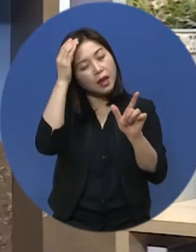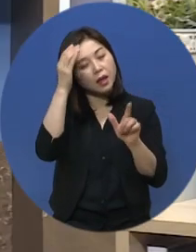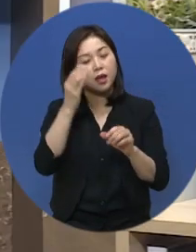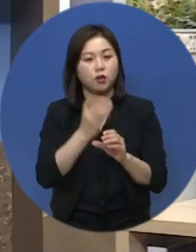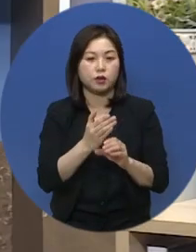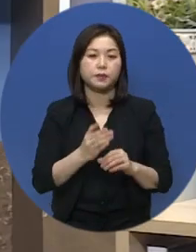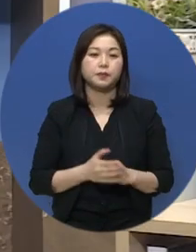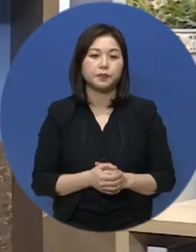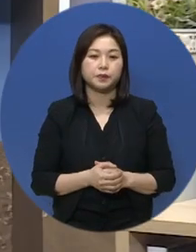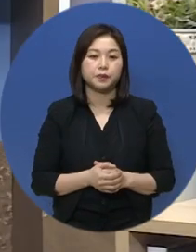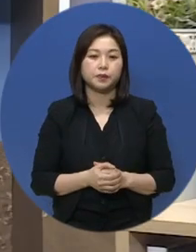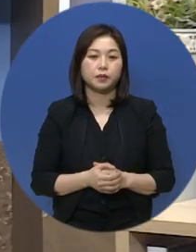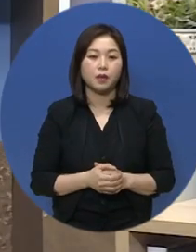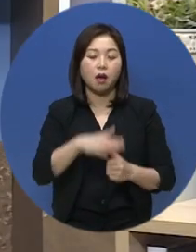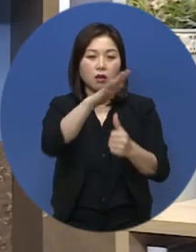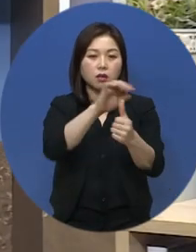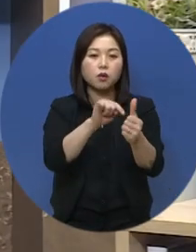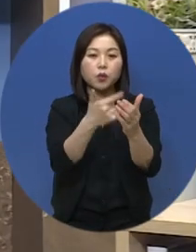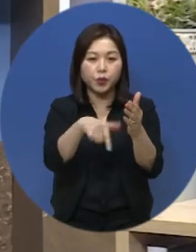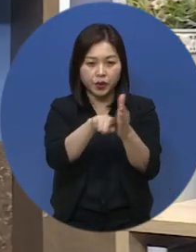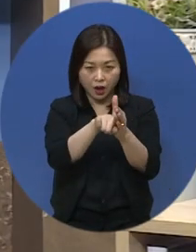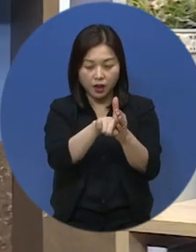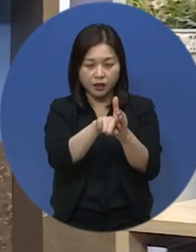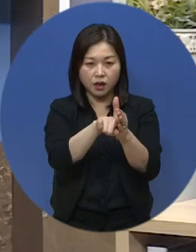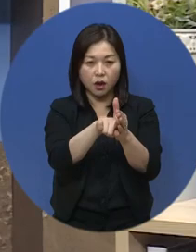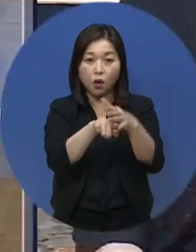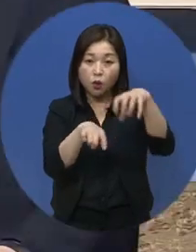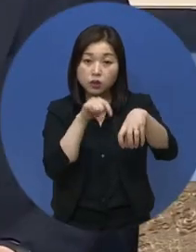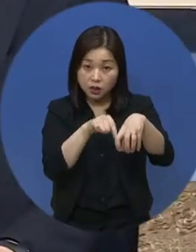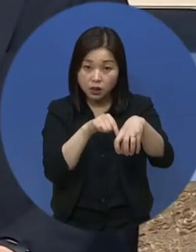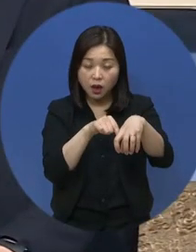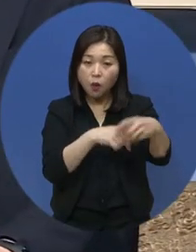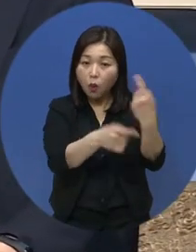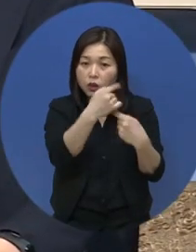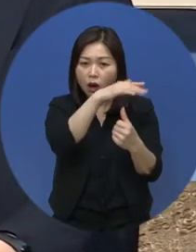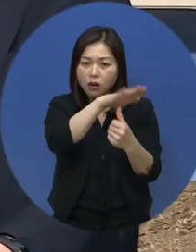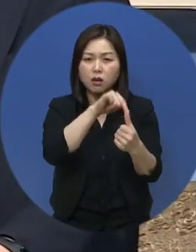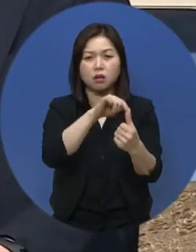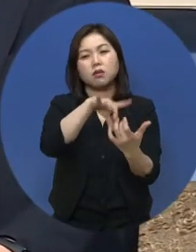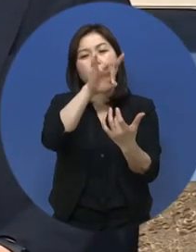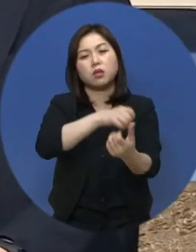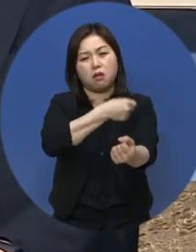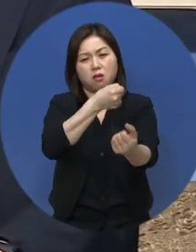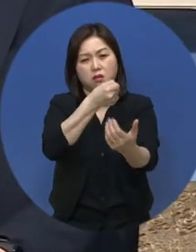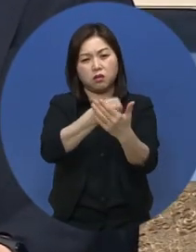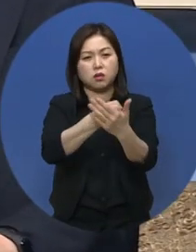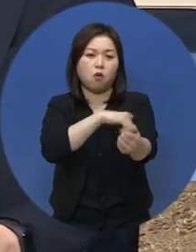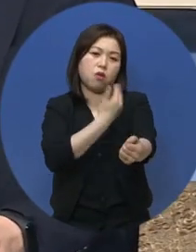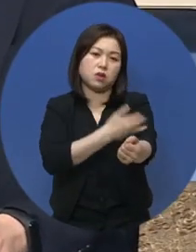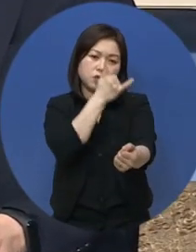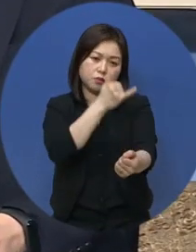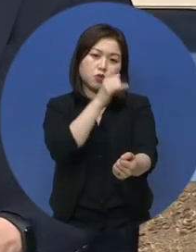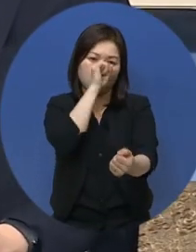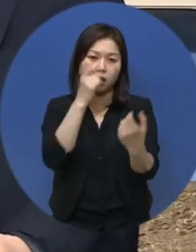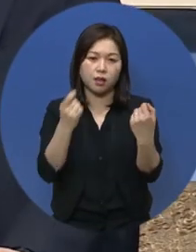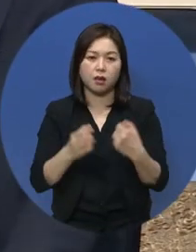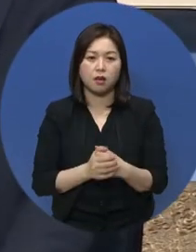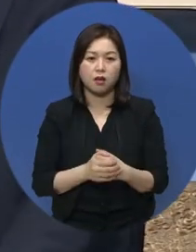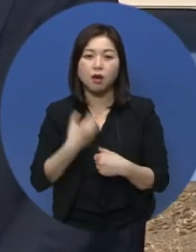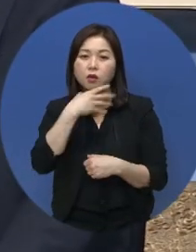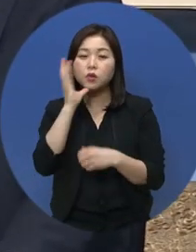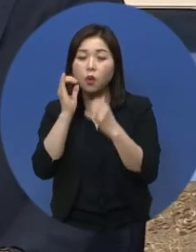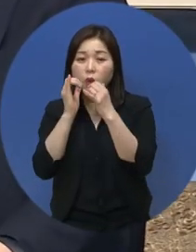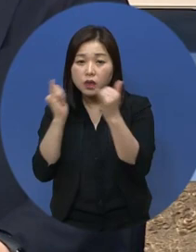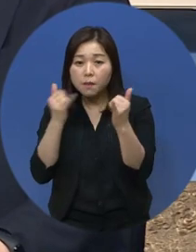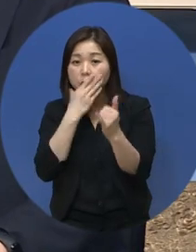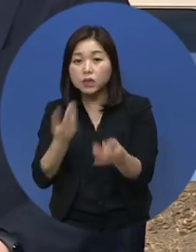네, 아이들을 위한 시설인 만큼 아이들에게 선택권이 있는 그렇죠. 그런 세상이 네네네. 왔으면 좋겠네요. 만일 노인복지 시설이 있는데